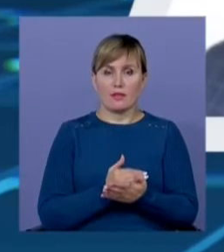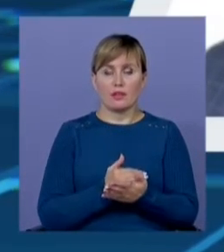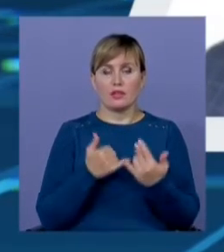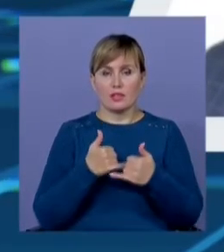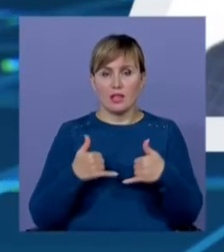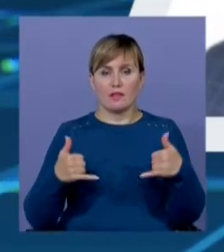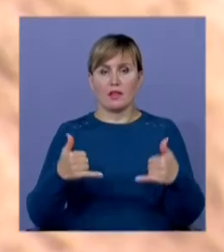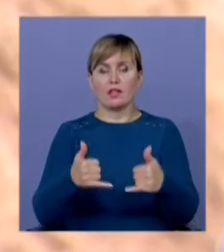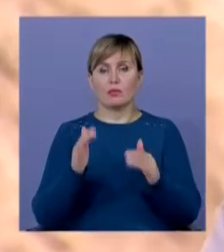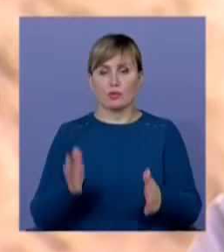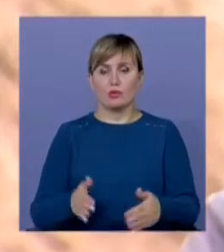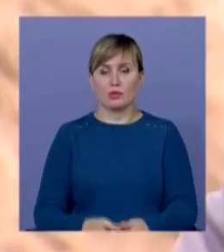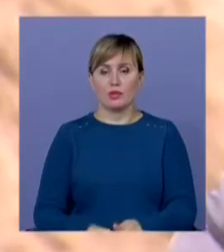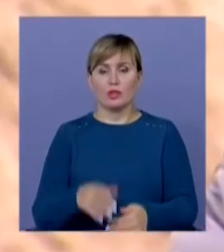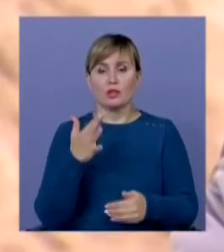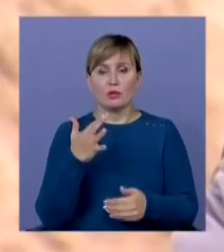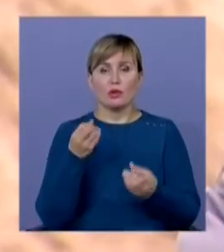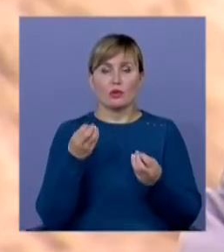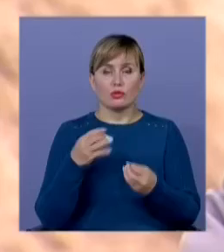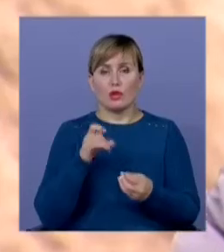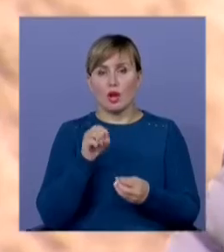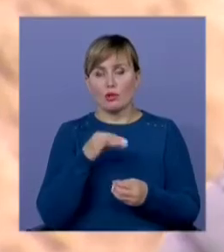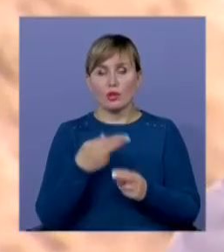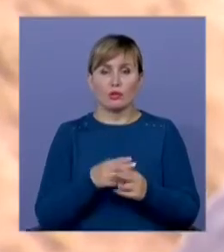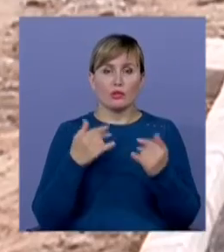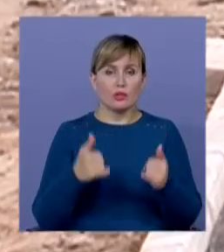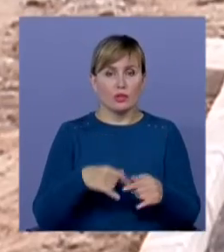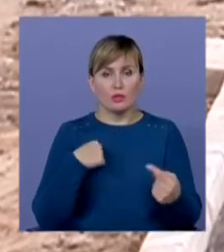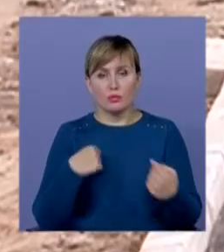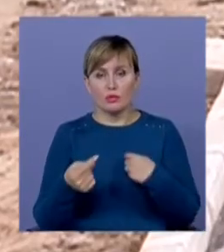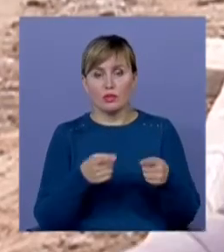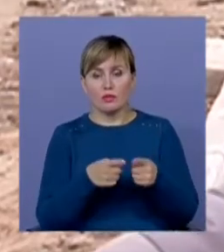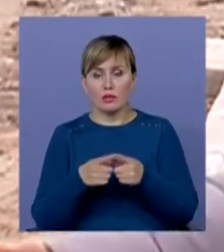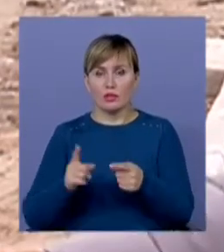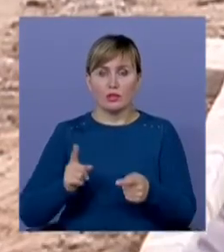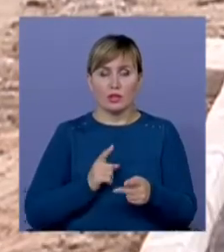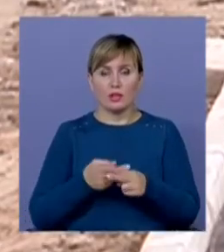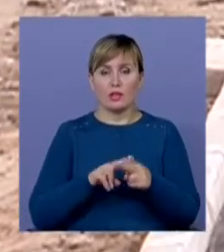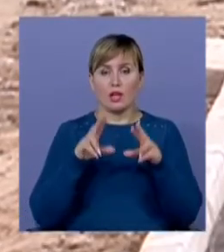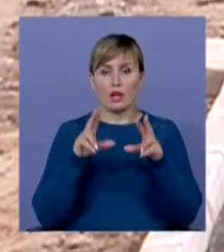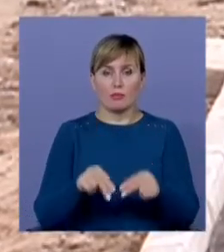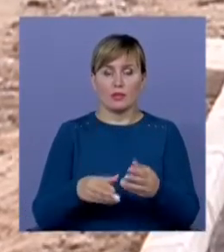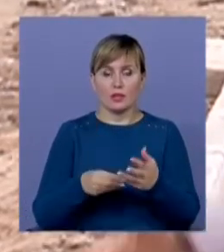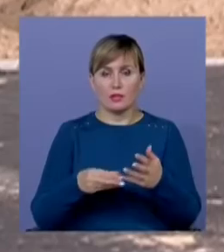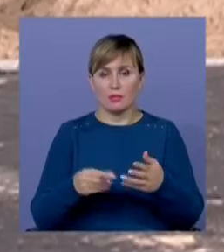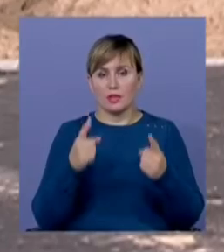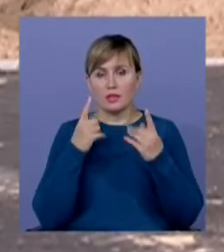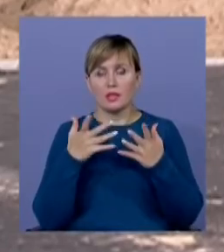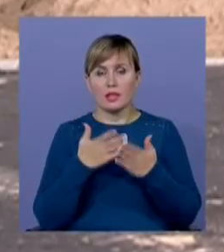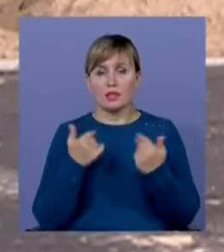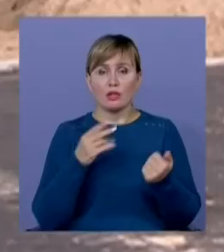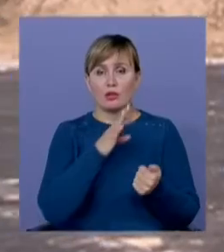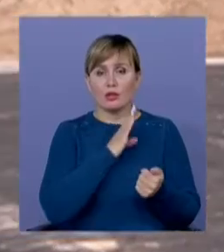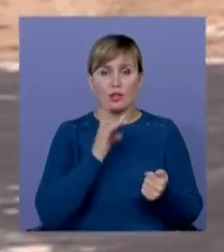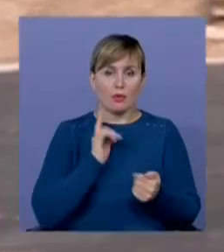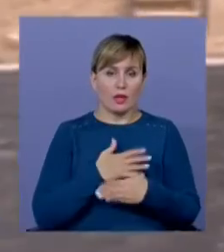заливать этот фундамент. Сколько еще Раушан, которая сейчас скитается по квартирам, ждать обещанного клочка земли, не ясно. Но женщина